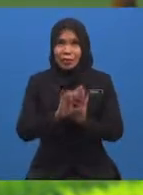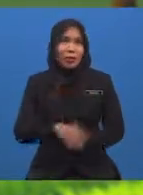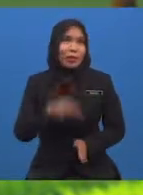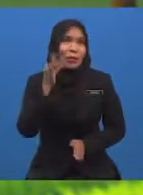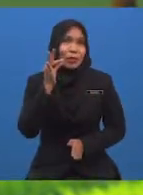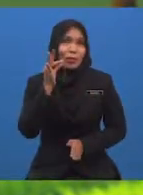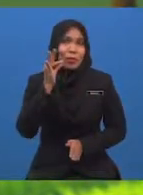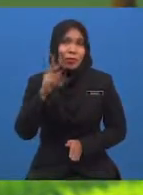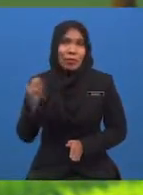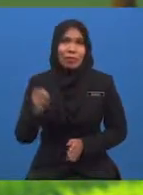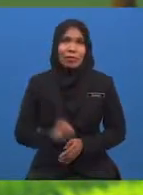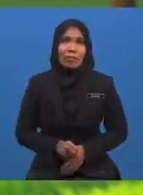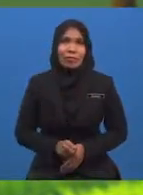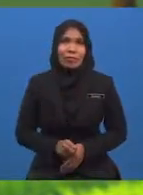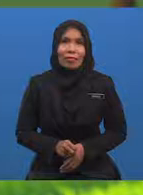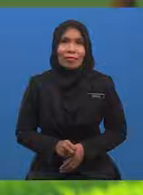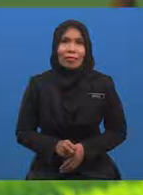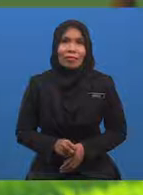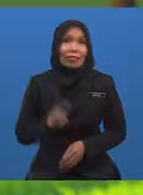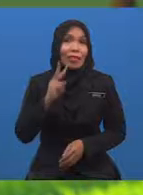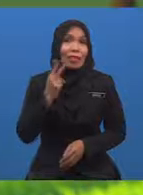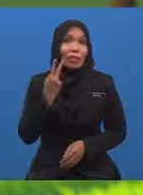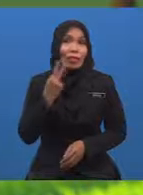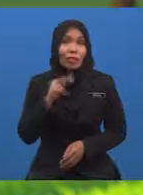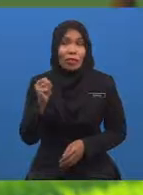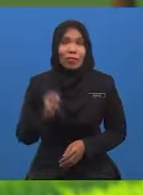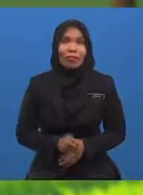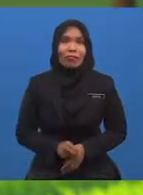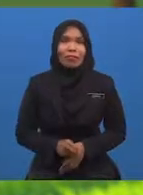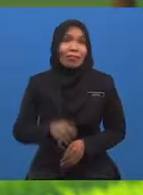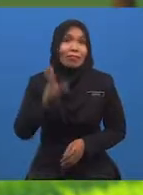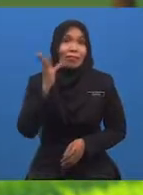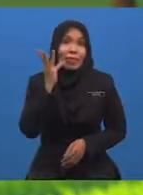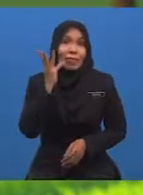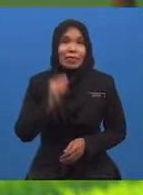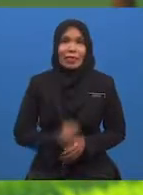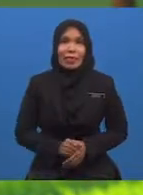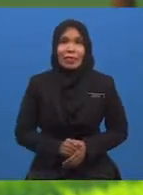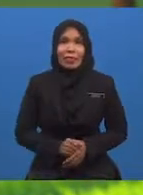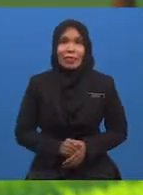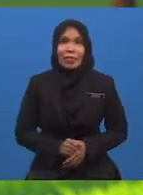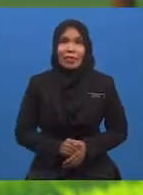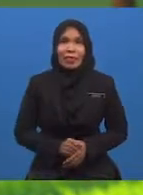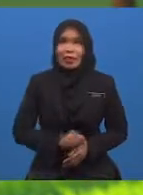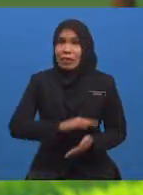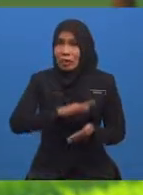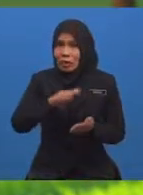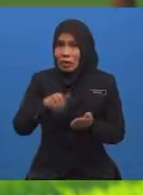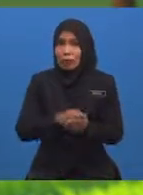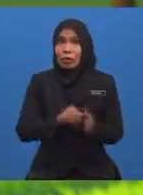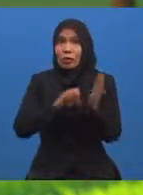buah-buahan, sayur-sayuran ataupun nasi. Cuba murid-murid lihat, semua sumber makanan